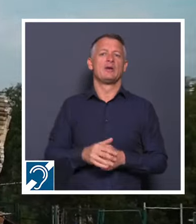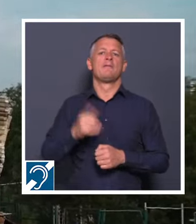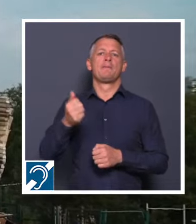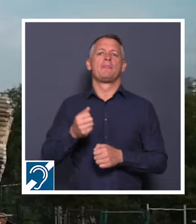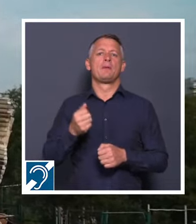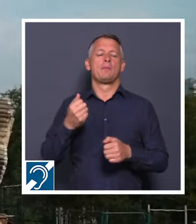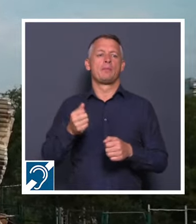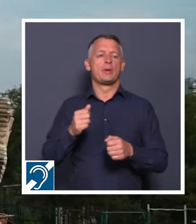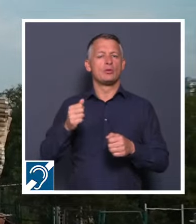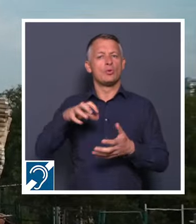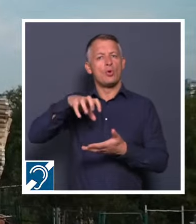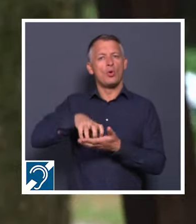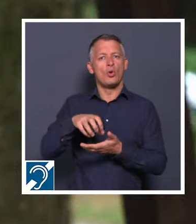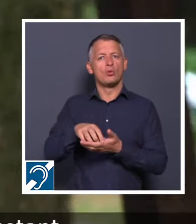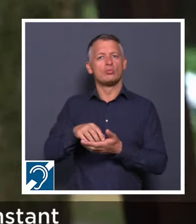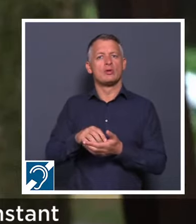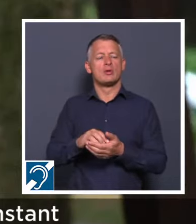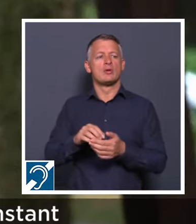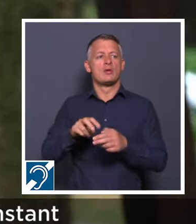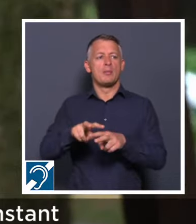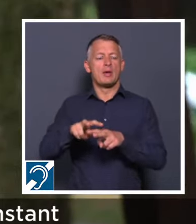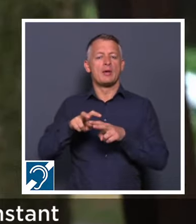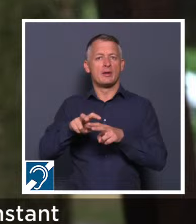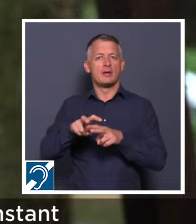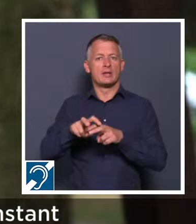mai ferit de atacurile Moscovei.